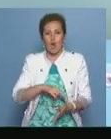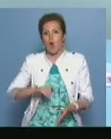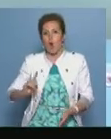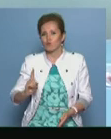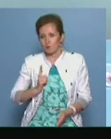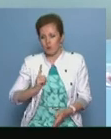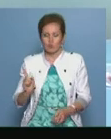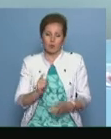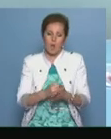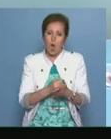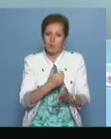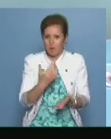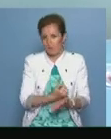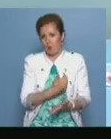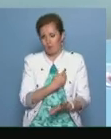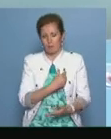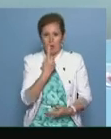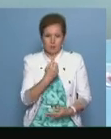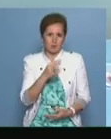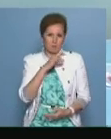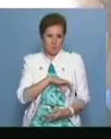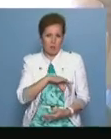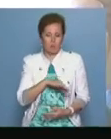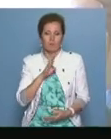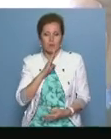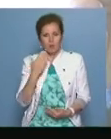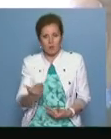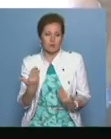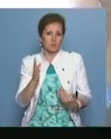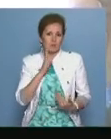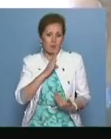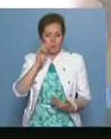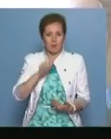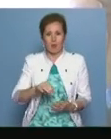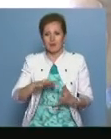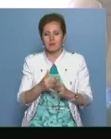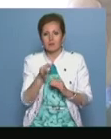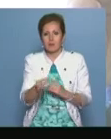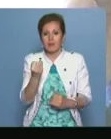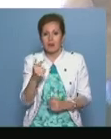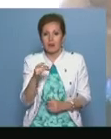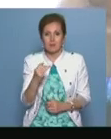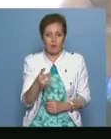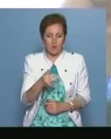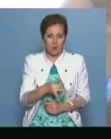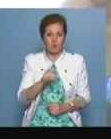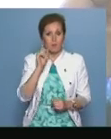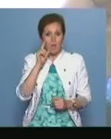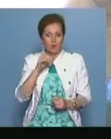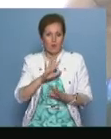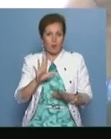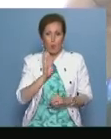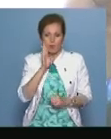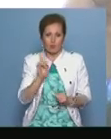чтобы отвоевать хотя бы один балл. Даша Ковалева с мамой приехали из Игринского района. Проснулись в 5 утра, чтобы быть в